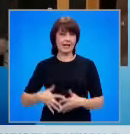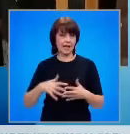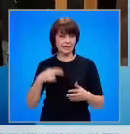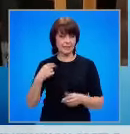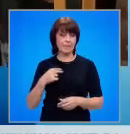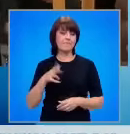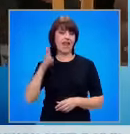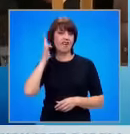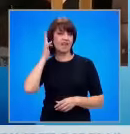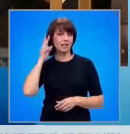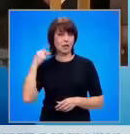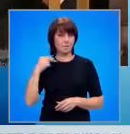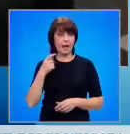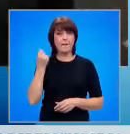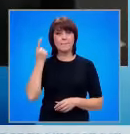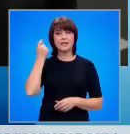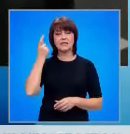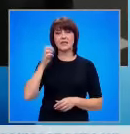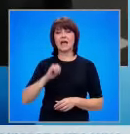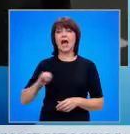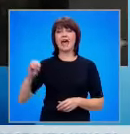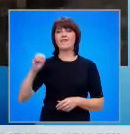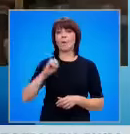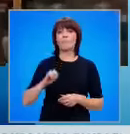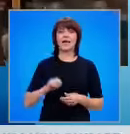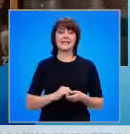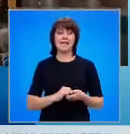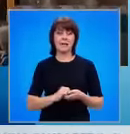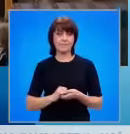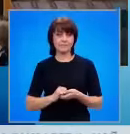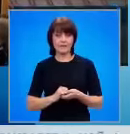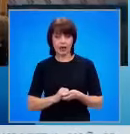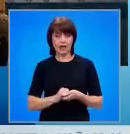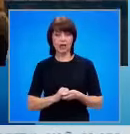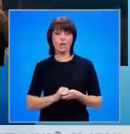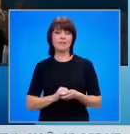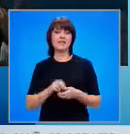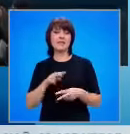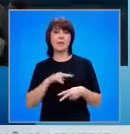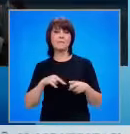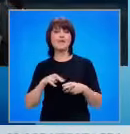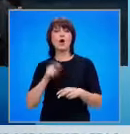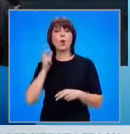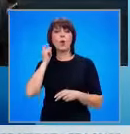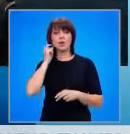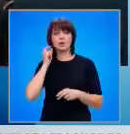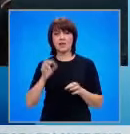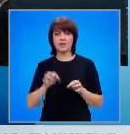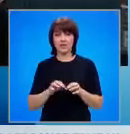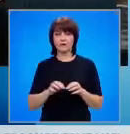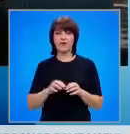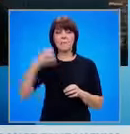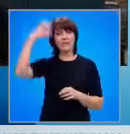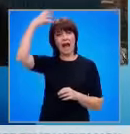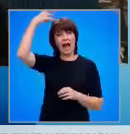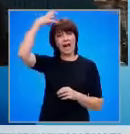президент Емануел Макрон, председателите на Европейската комисия, на Европейския съвет Урсула фон дер Лайен и Шарл Мишел. Множество кралски особи също бяха